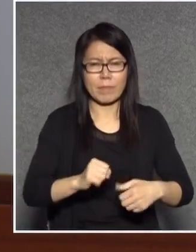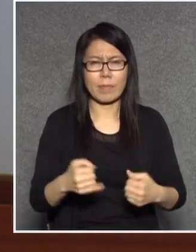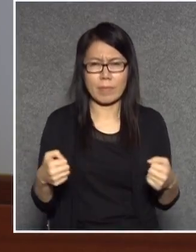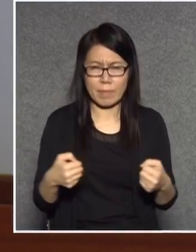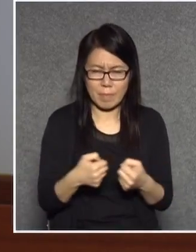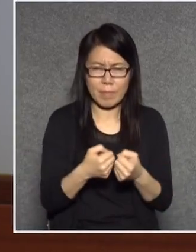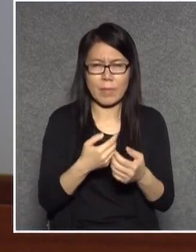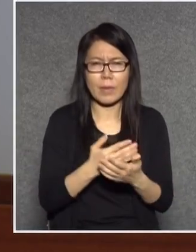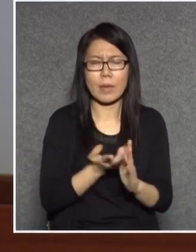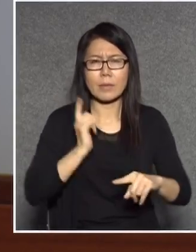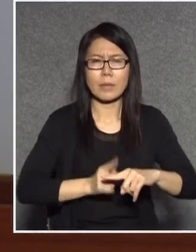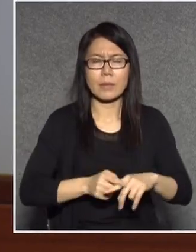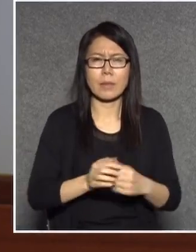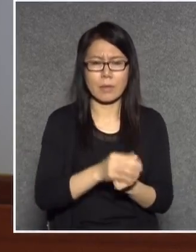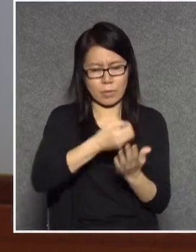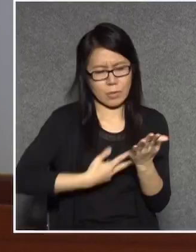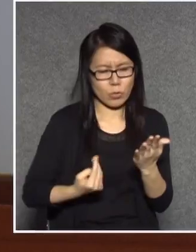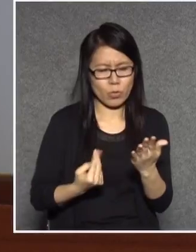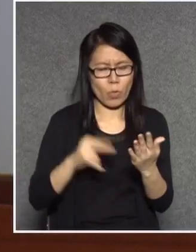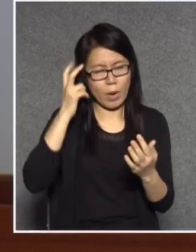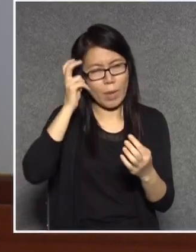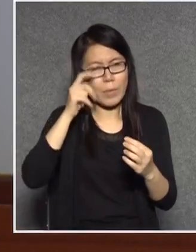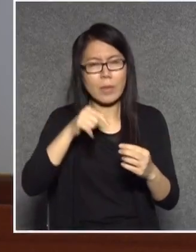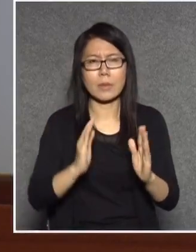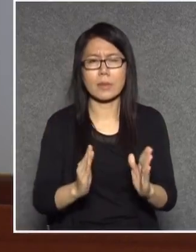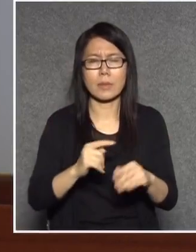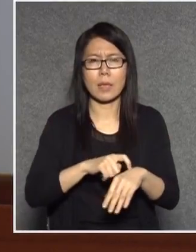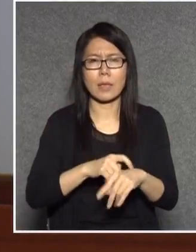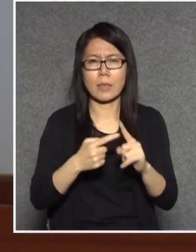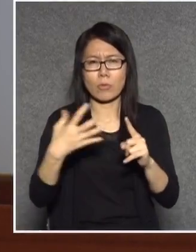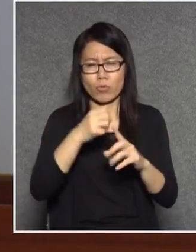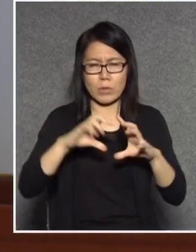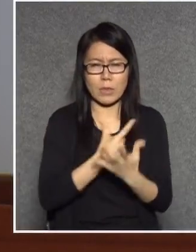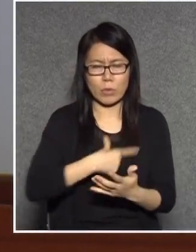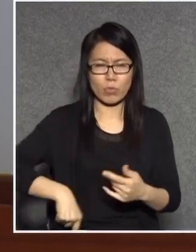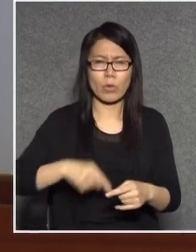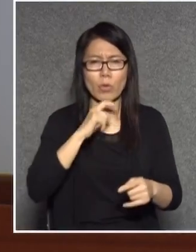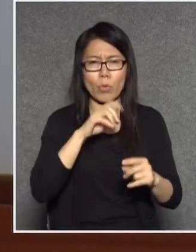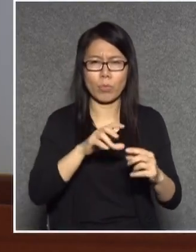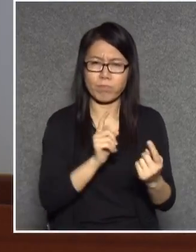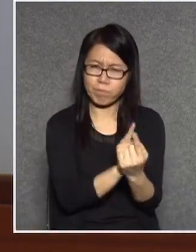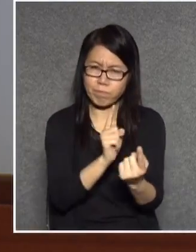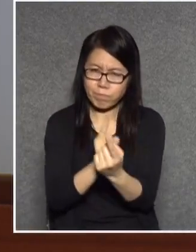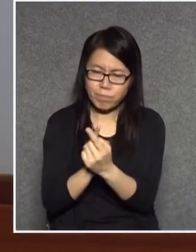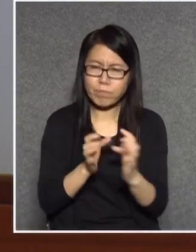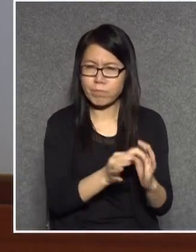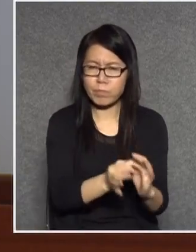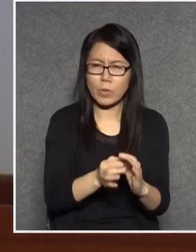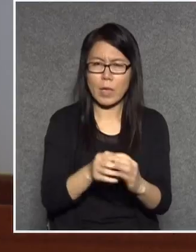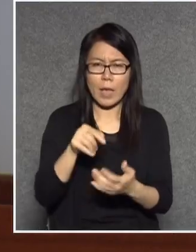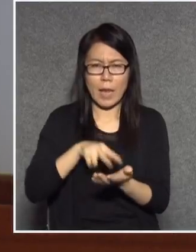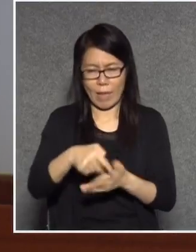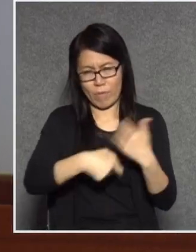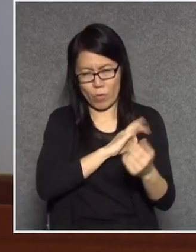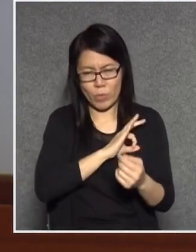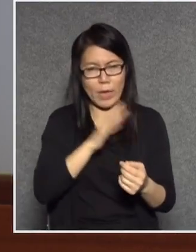喺草案審議嘅期間咧，泛民議員一直係同民間團體緊密聯繫，務求喺議會帶動有意義嘅